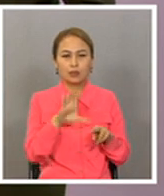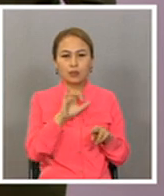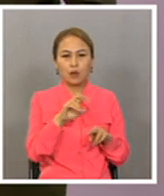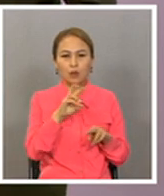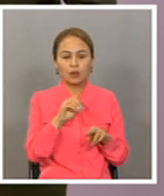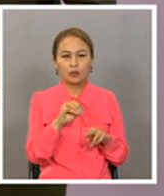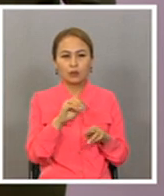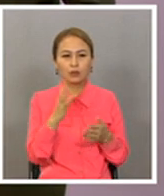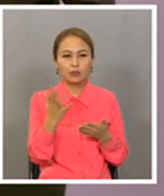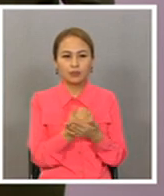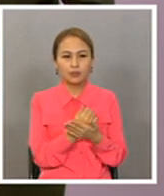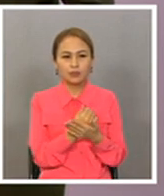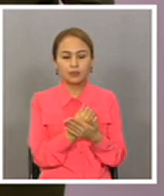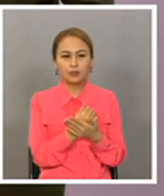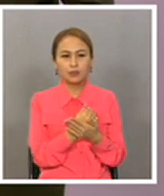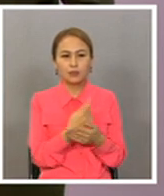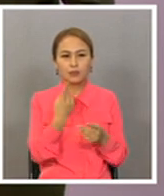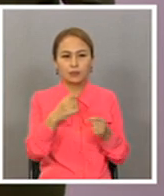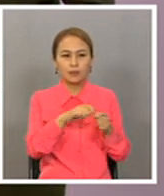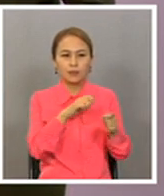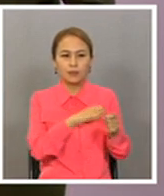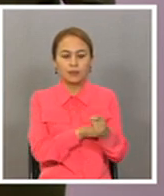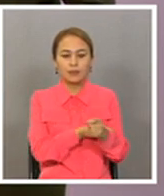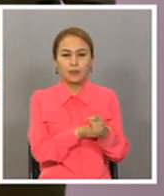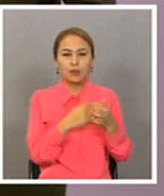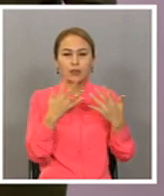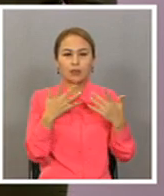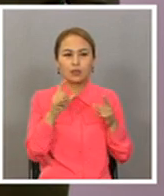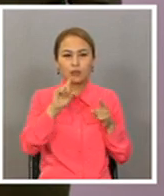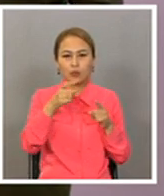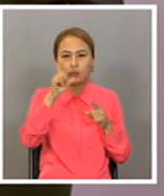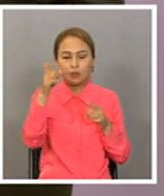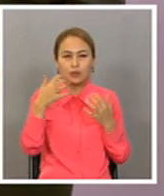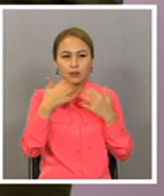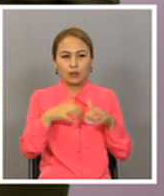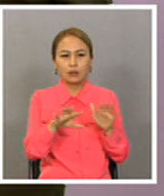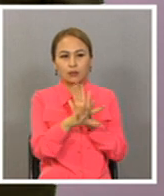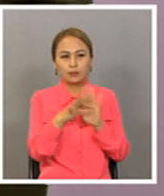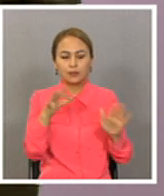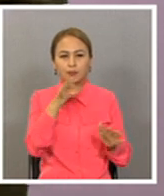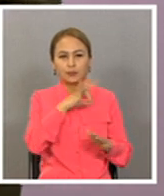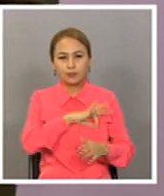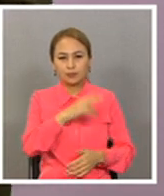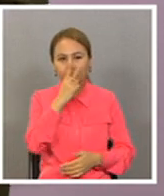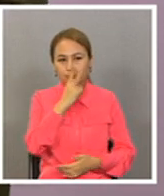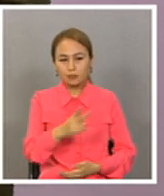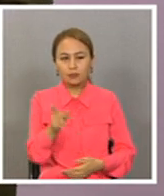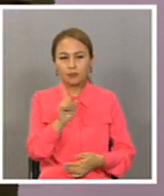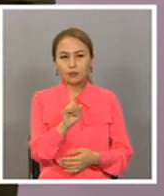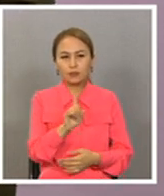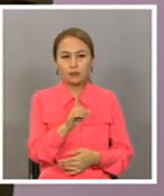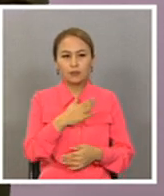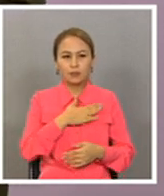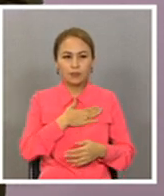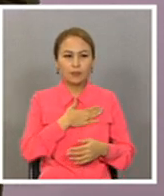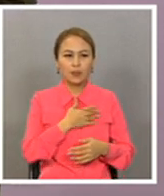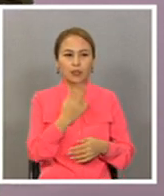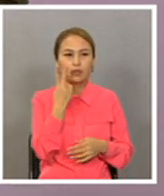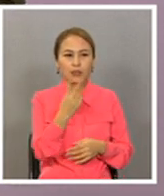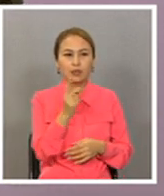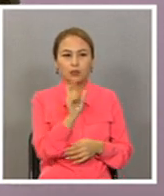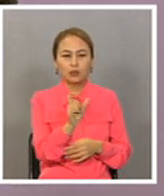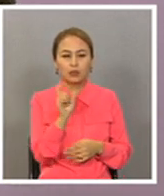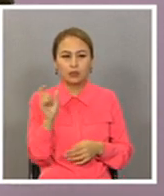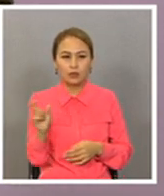бойунан бирлик кесиндер ретинде неше тор көздө таңдап алган тиимди. Ол үчүн биз 2 тор